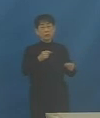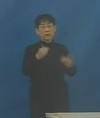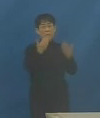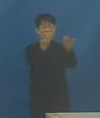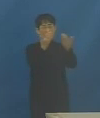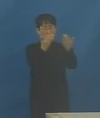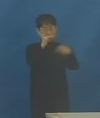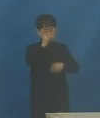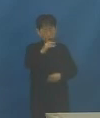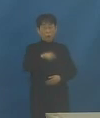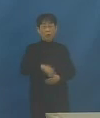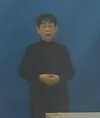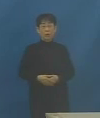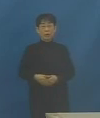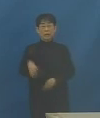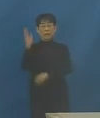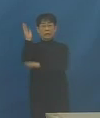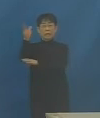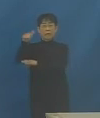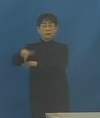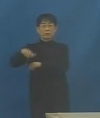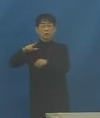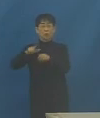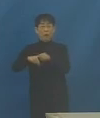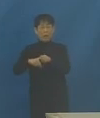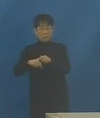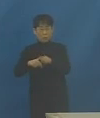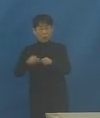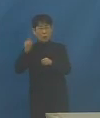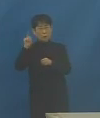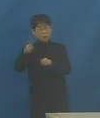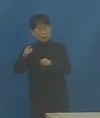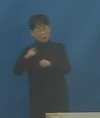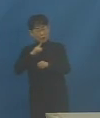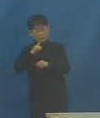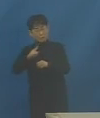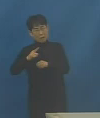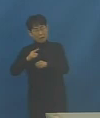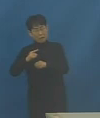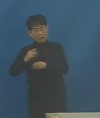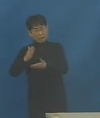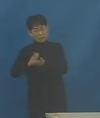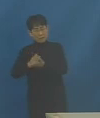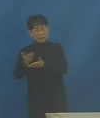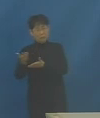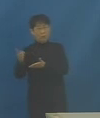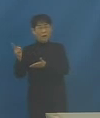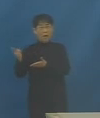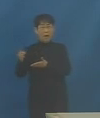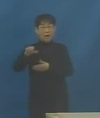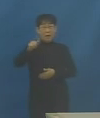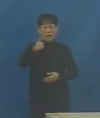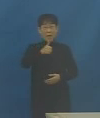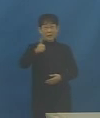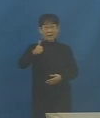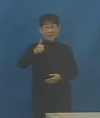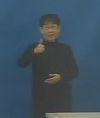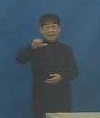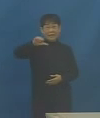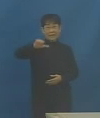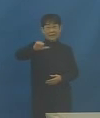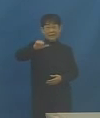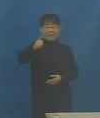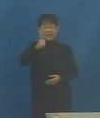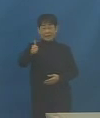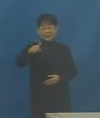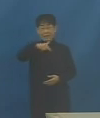の政府もここはタブーなのかあんまりおっしゃらないんですがやっぱり学校の対策というのは非常に重要だと思います